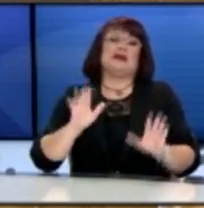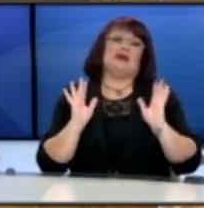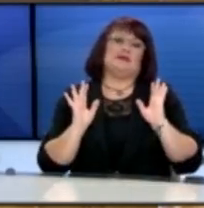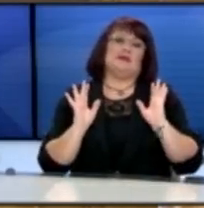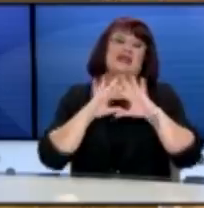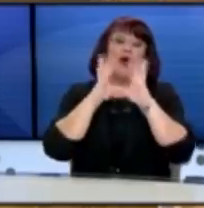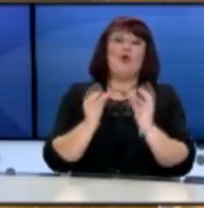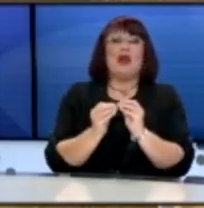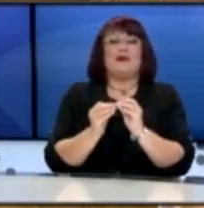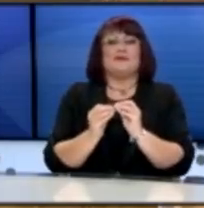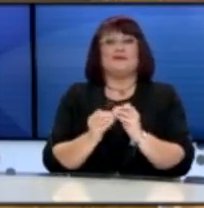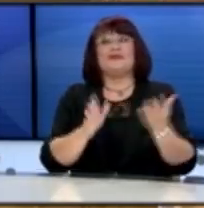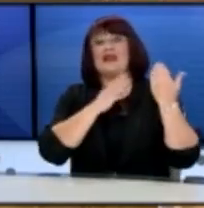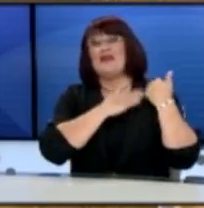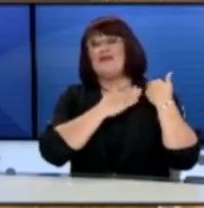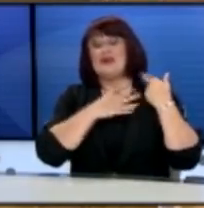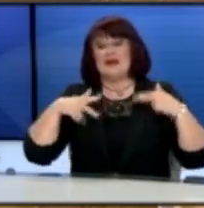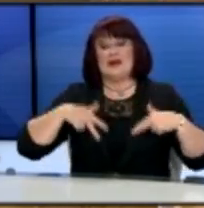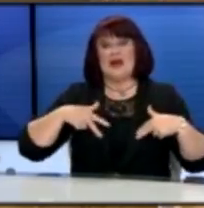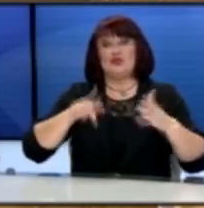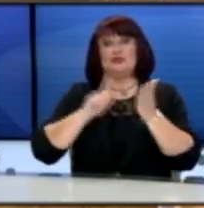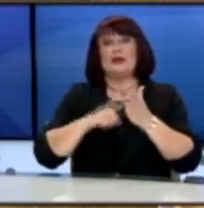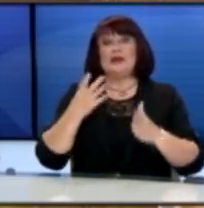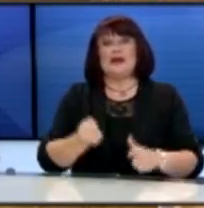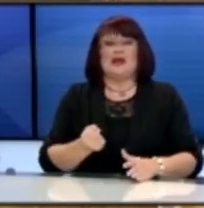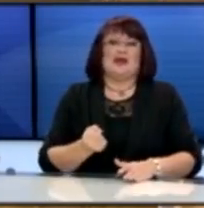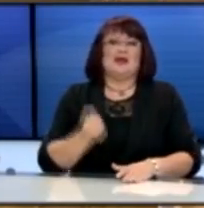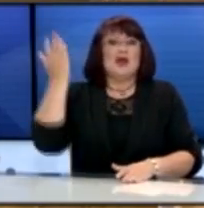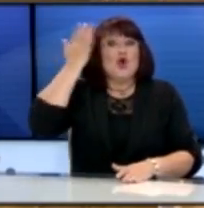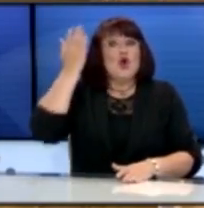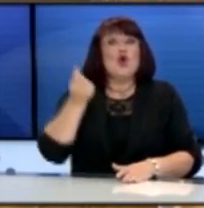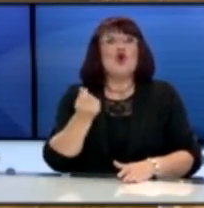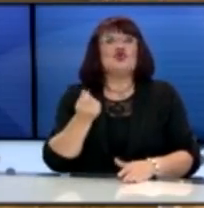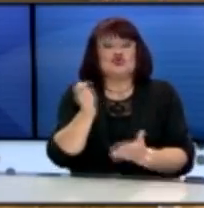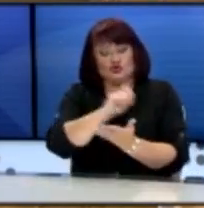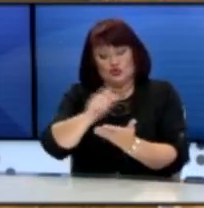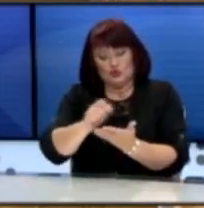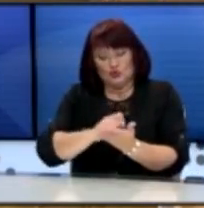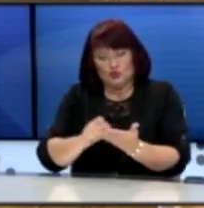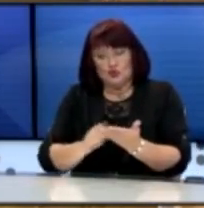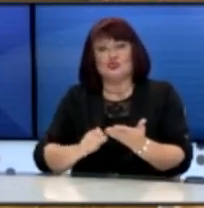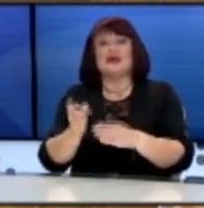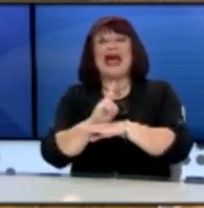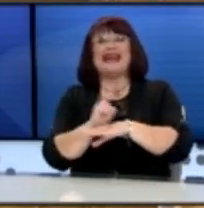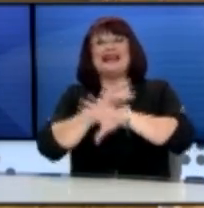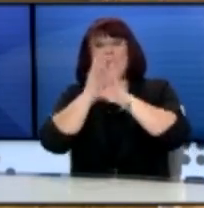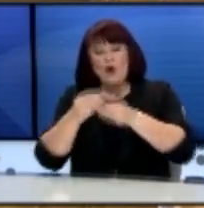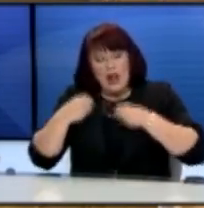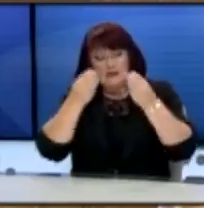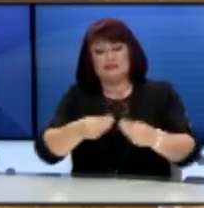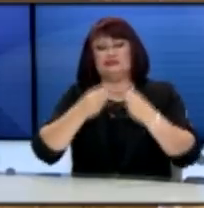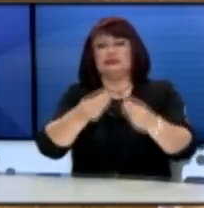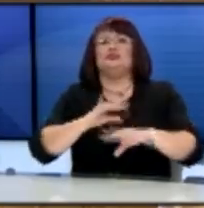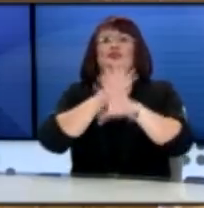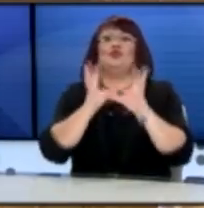είτε όχι. Με ευθύνη του κράτους να καλυφθεί το κόστος καταγραφής παράδοσης δικαιολογητικών. Με